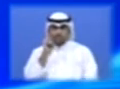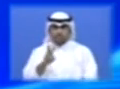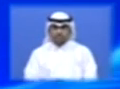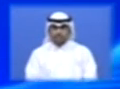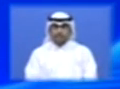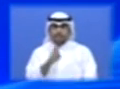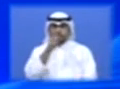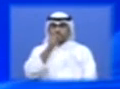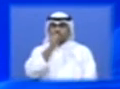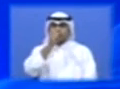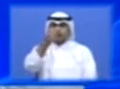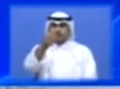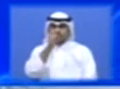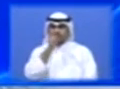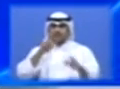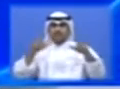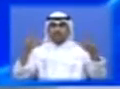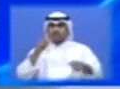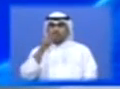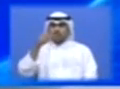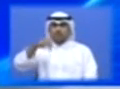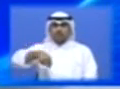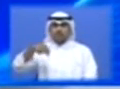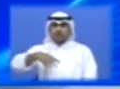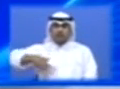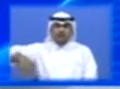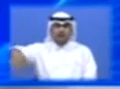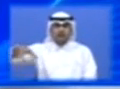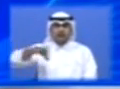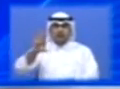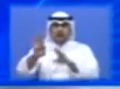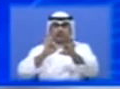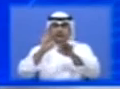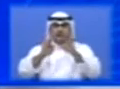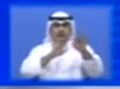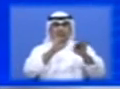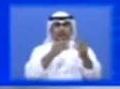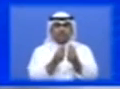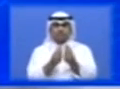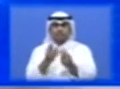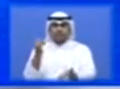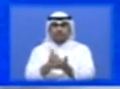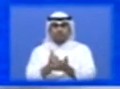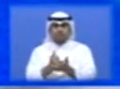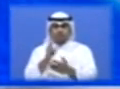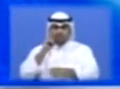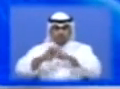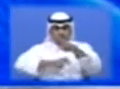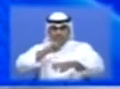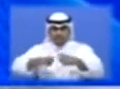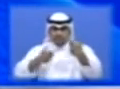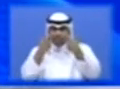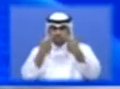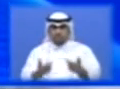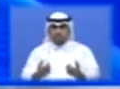بيان صحفي صادر عن البلدية اليوم إن الفريق المكون من قطاع الرقابة والتفتيش وإدارة التنظيم